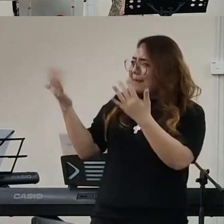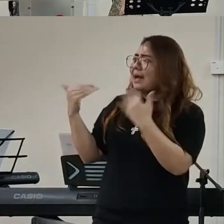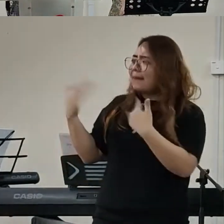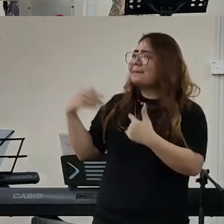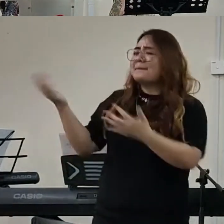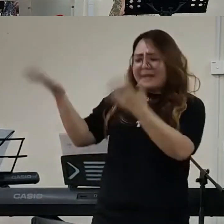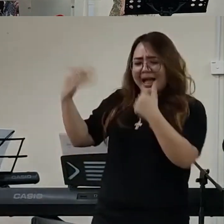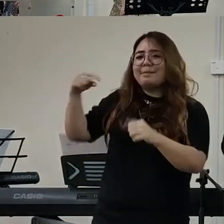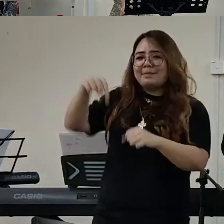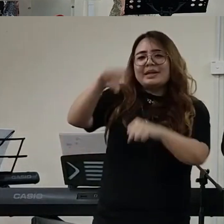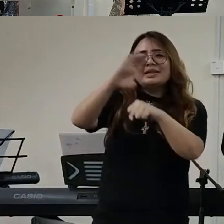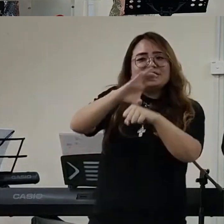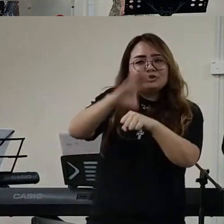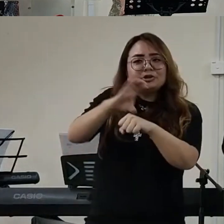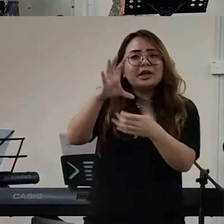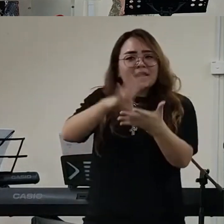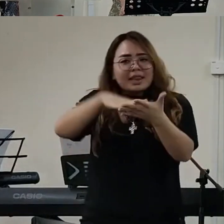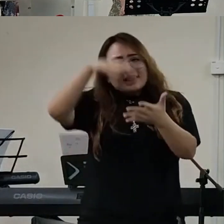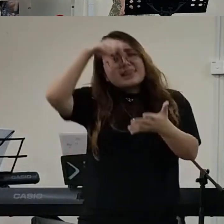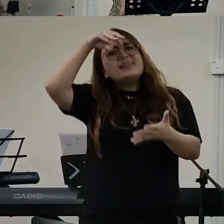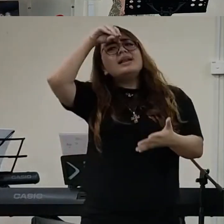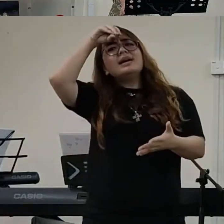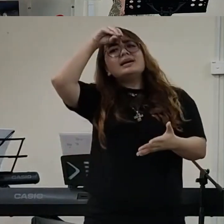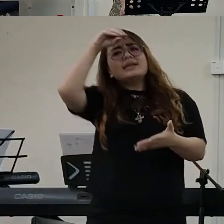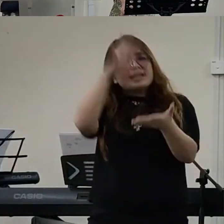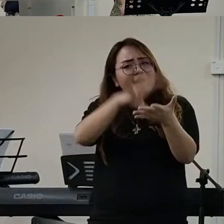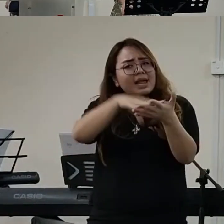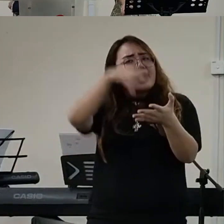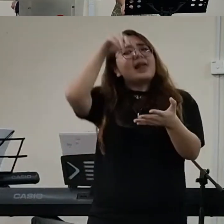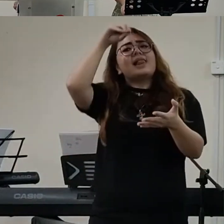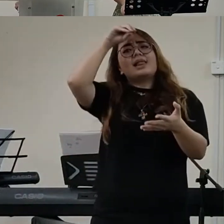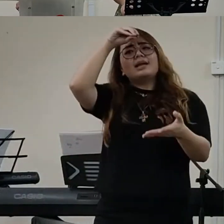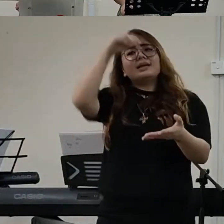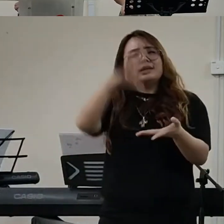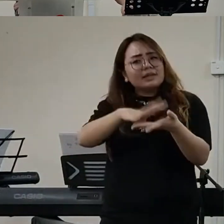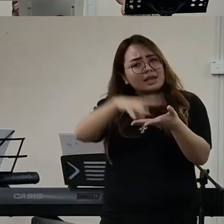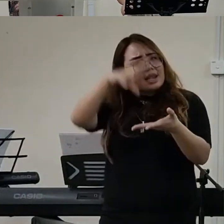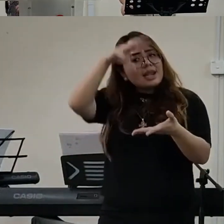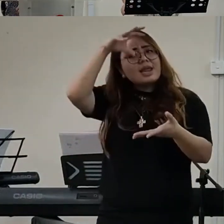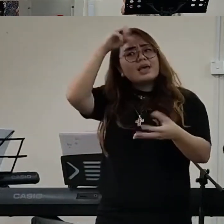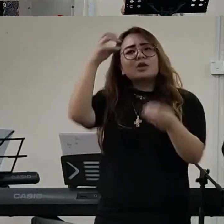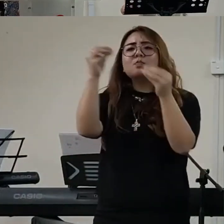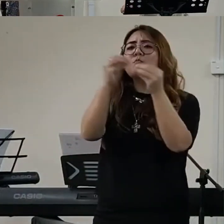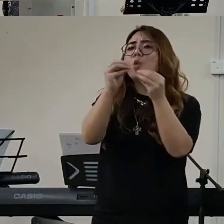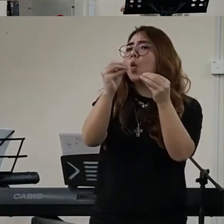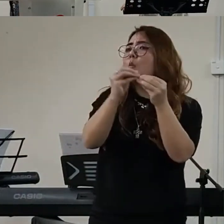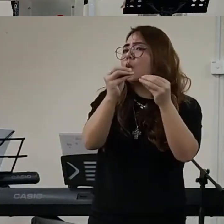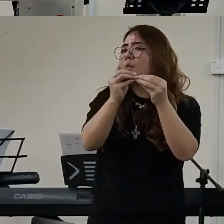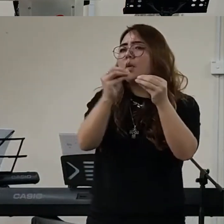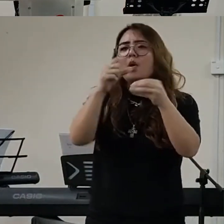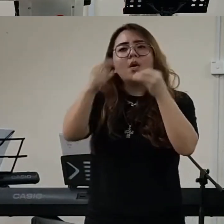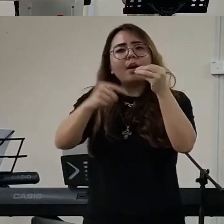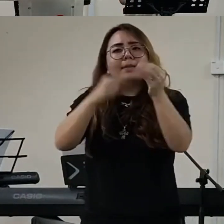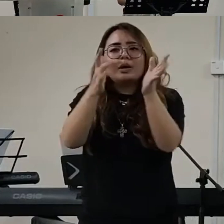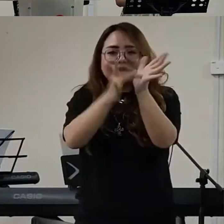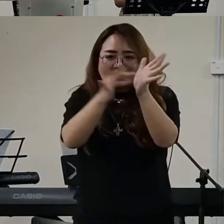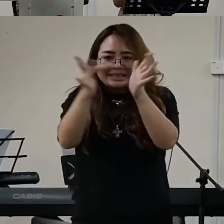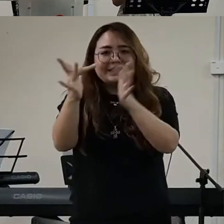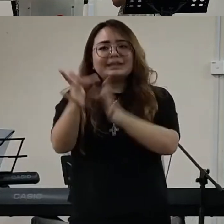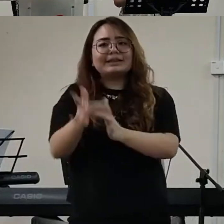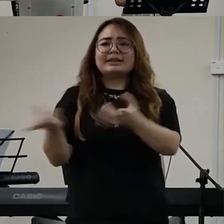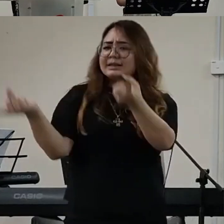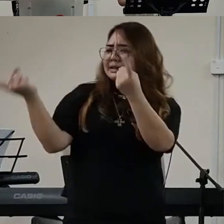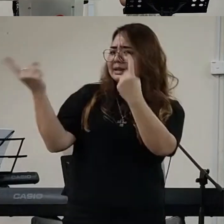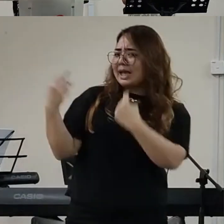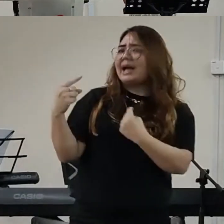yeah, there's no coincidence in your life. It's always Christ's incidence. 例如说，你今天问一个人，哎，你已